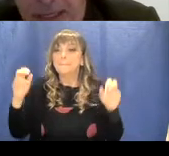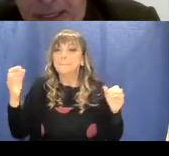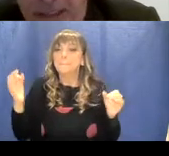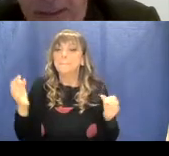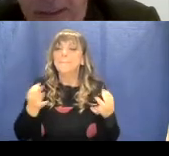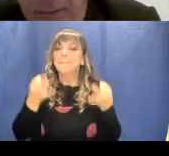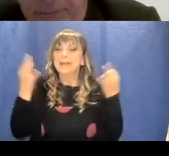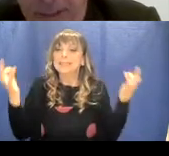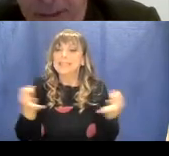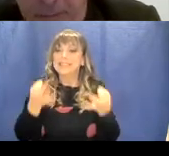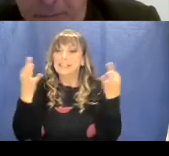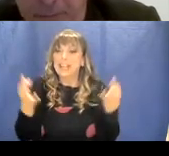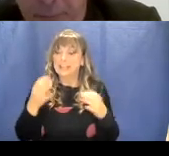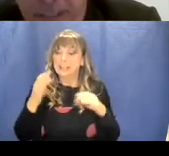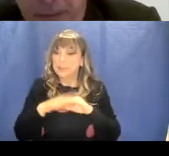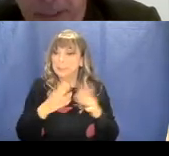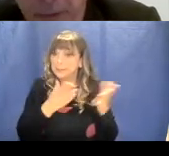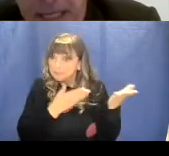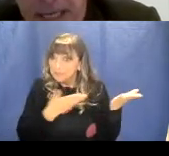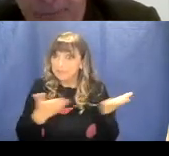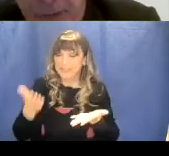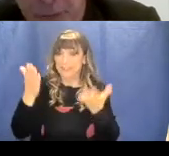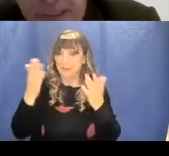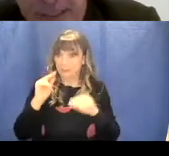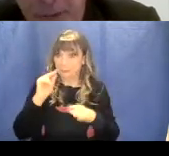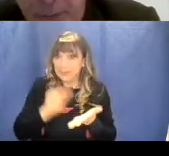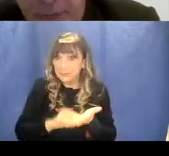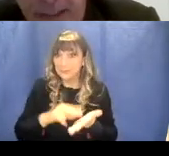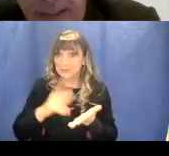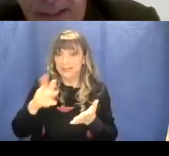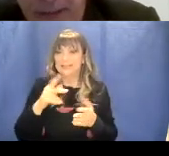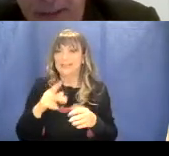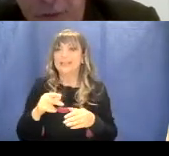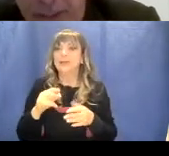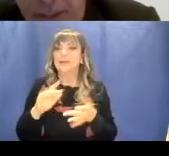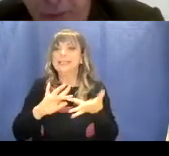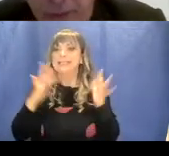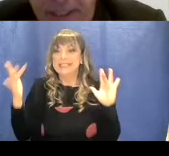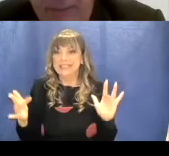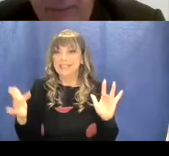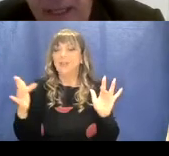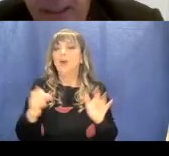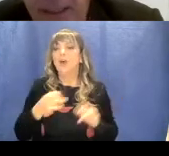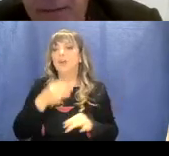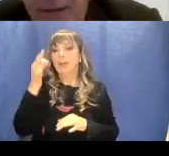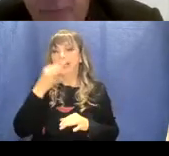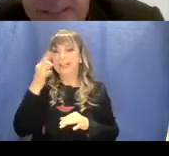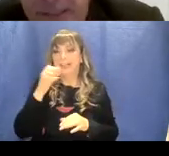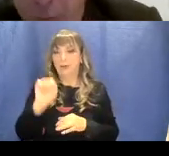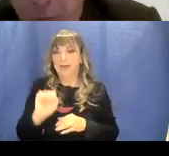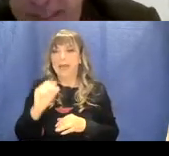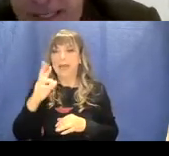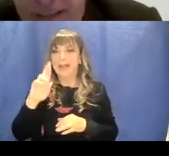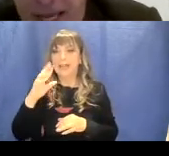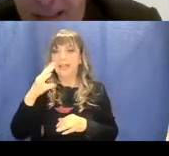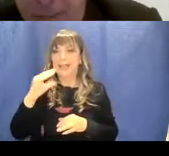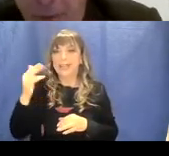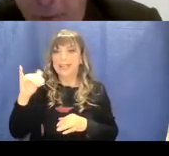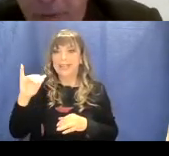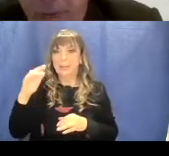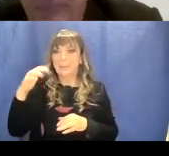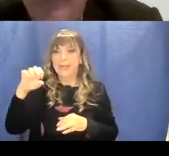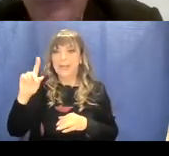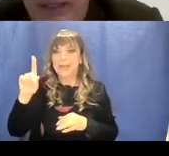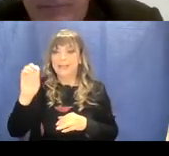a potete prenotarvi sul sito del giardino di archimede questa foto è scattata